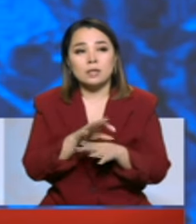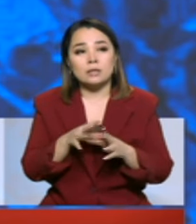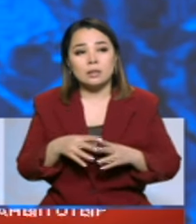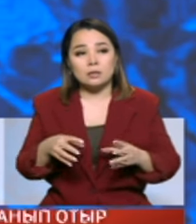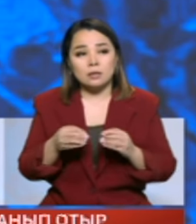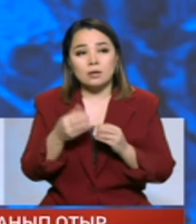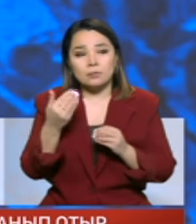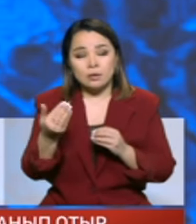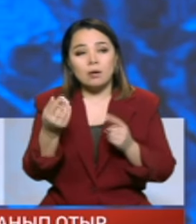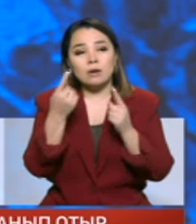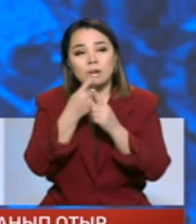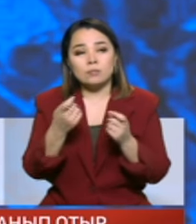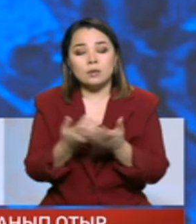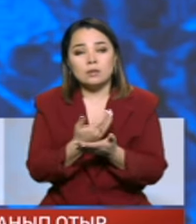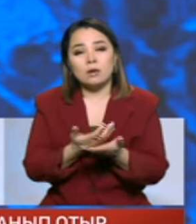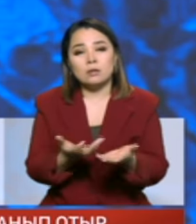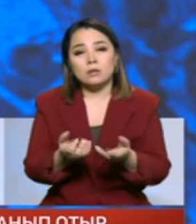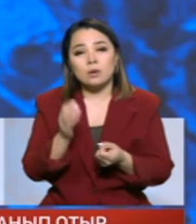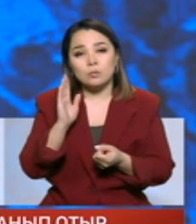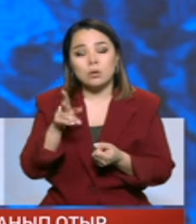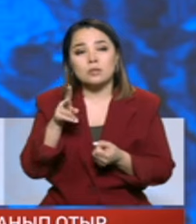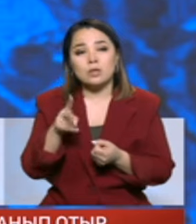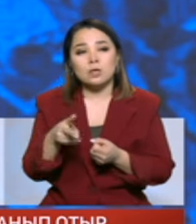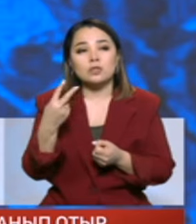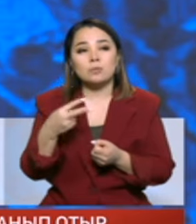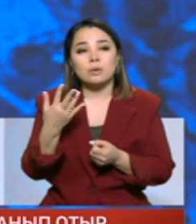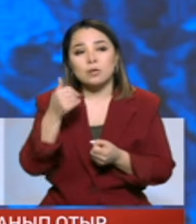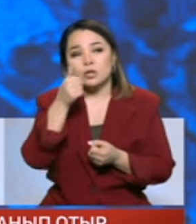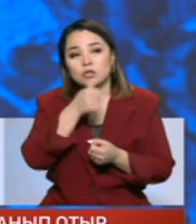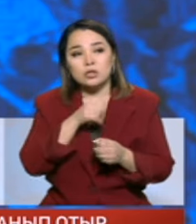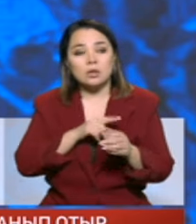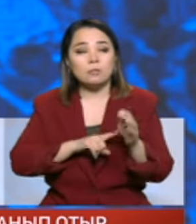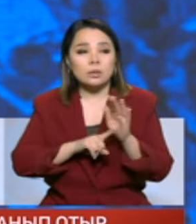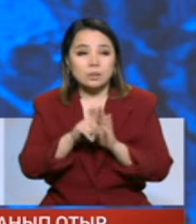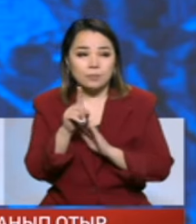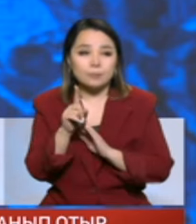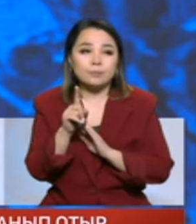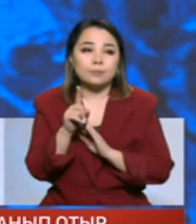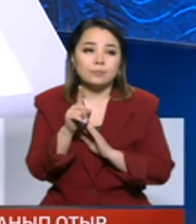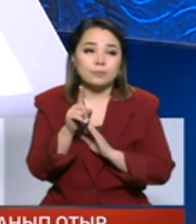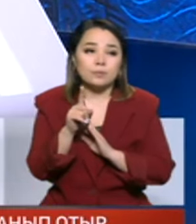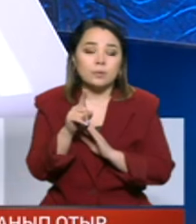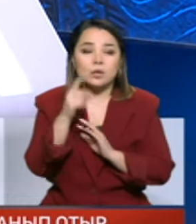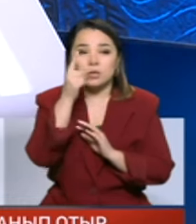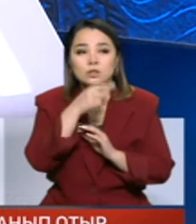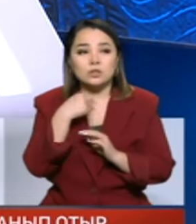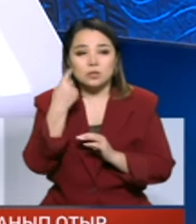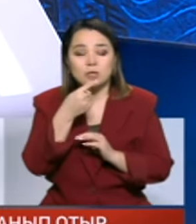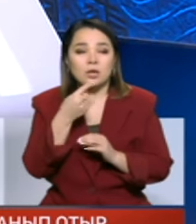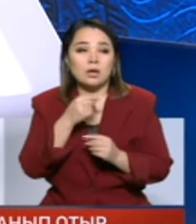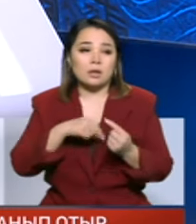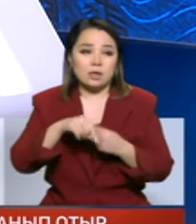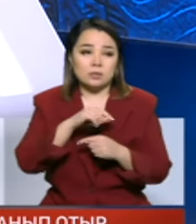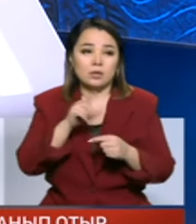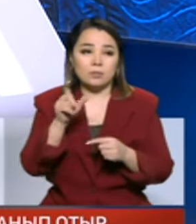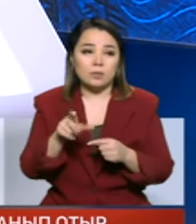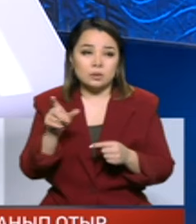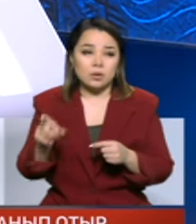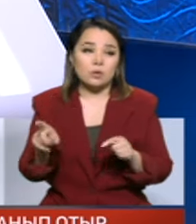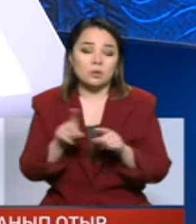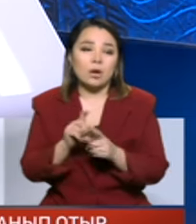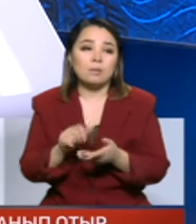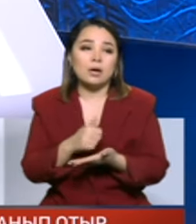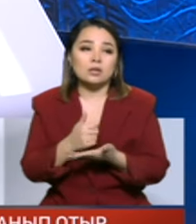бойынша ақпаратты аламыз. 2025 жылдан бастап жеке кәсіпкерлер, заңды